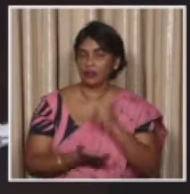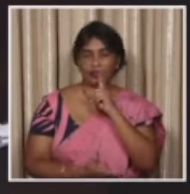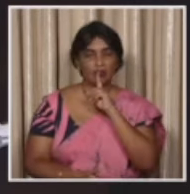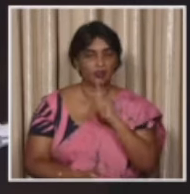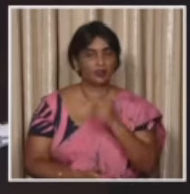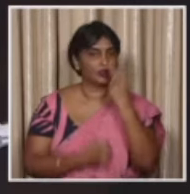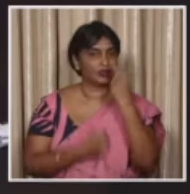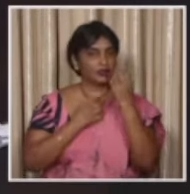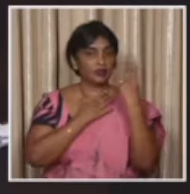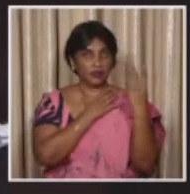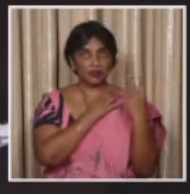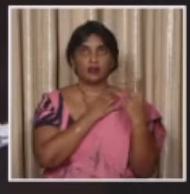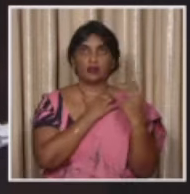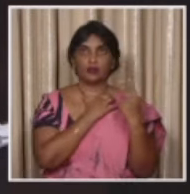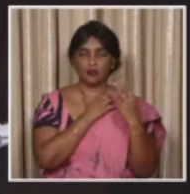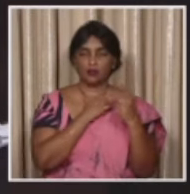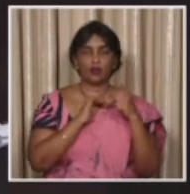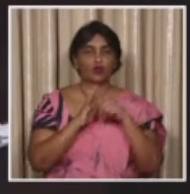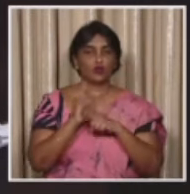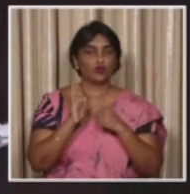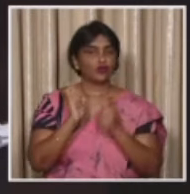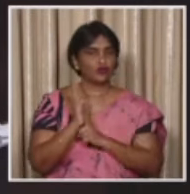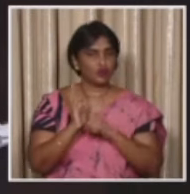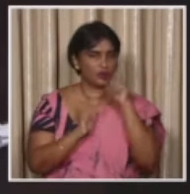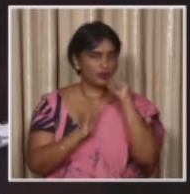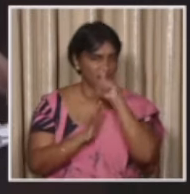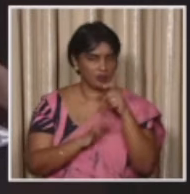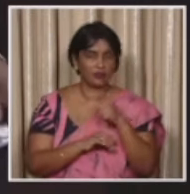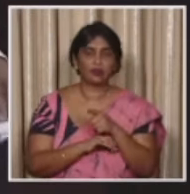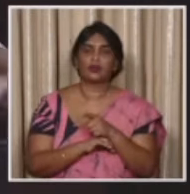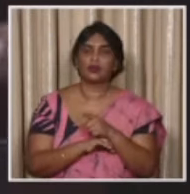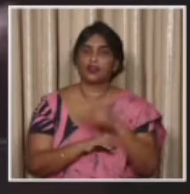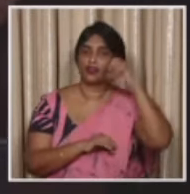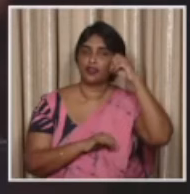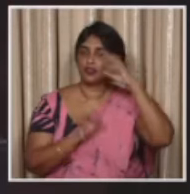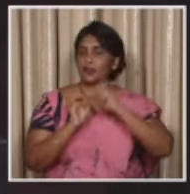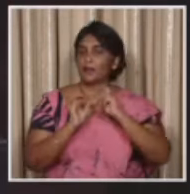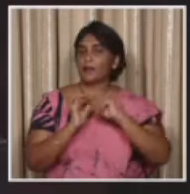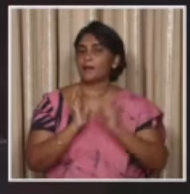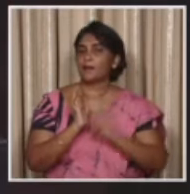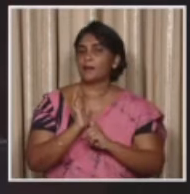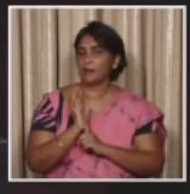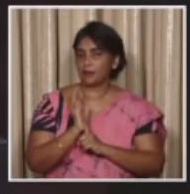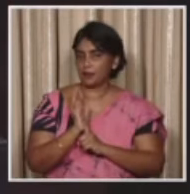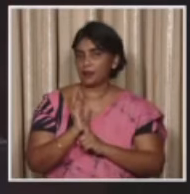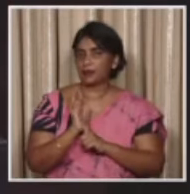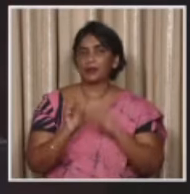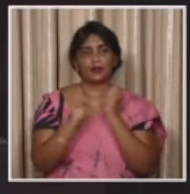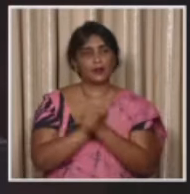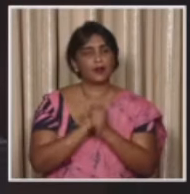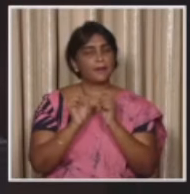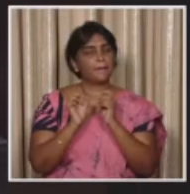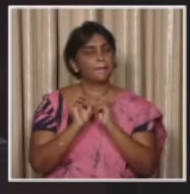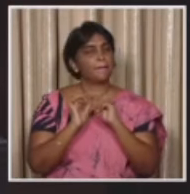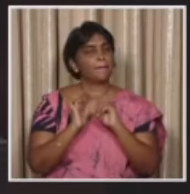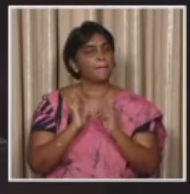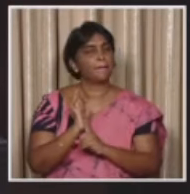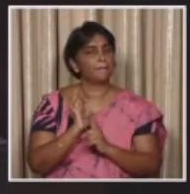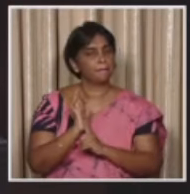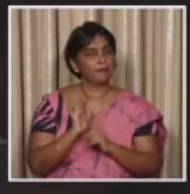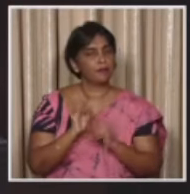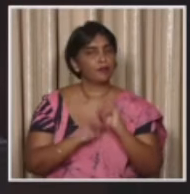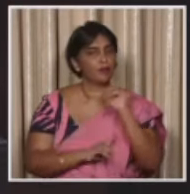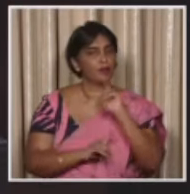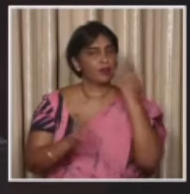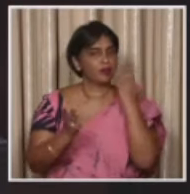කැමති 2002 ජූලි මාසයේද කොහෙද විදුලි බිල සංශෝධන කෙටුම් පනත මේ